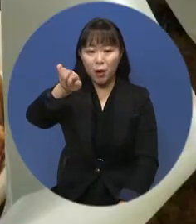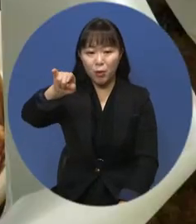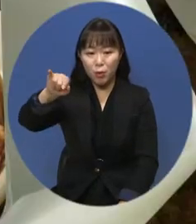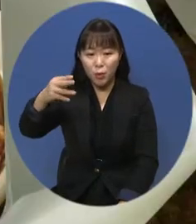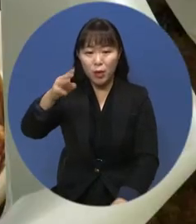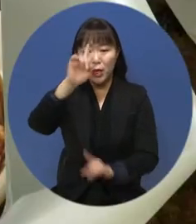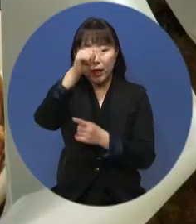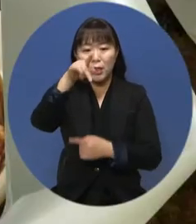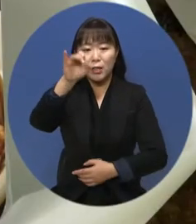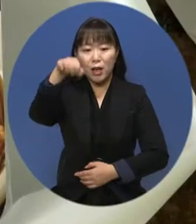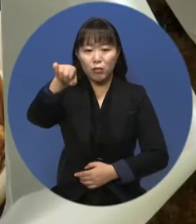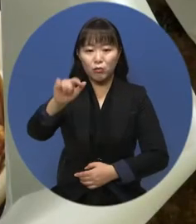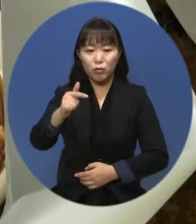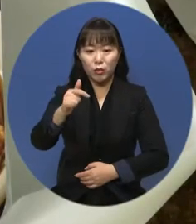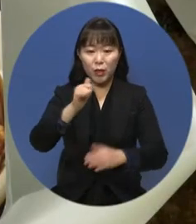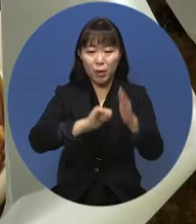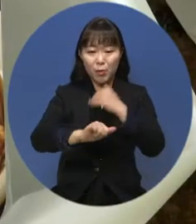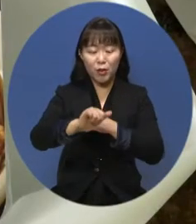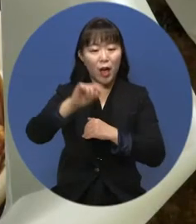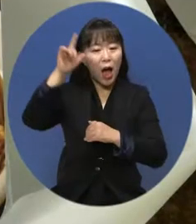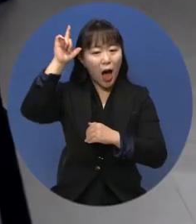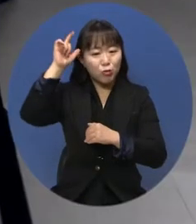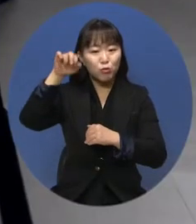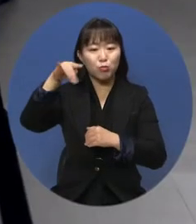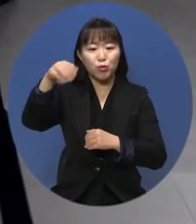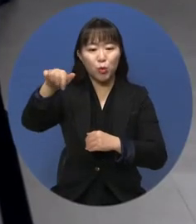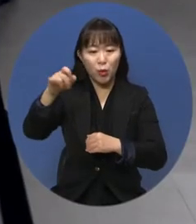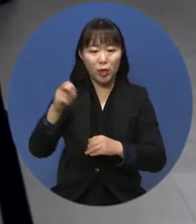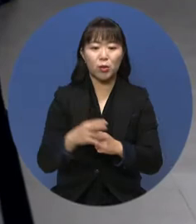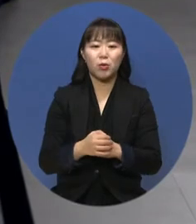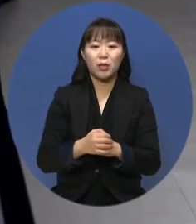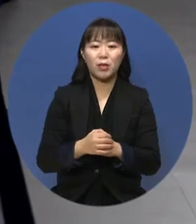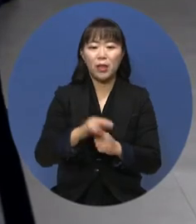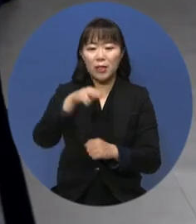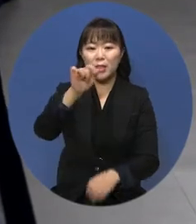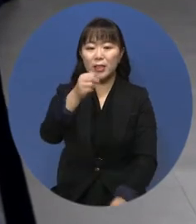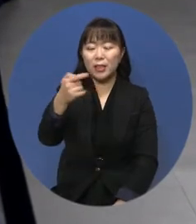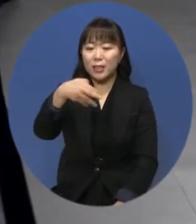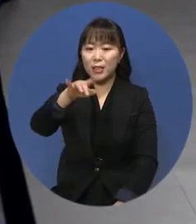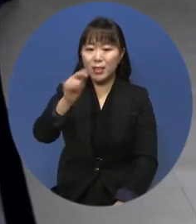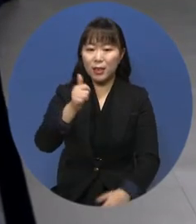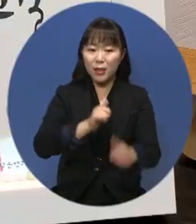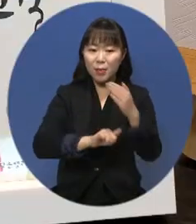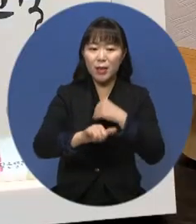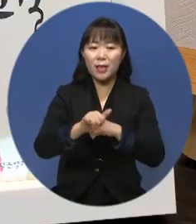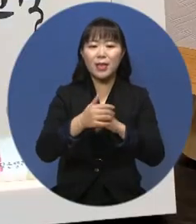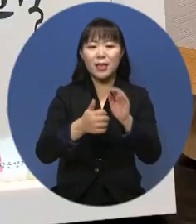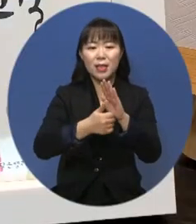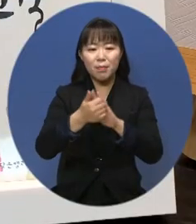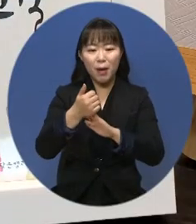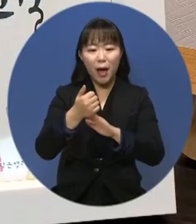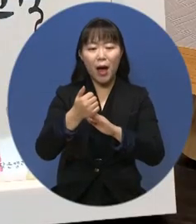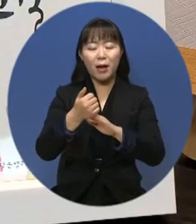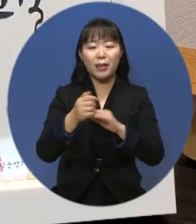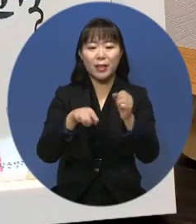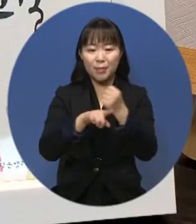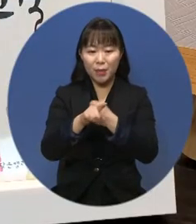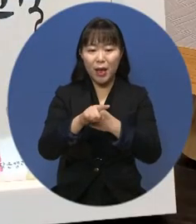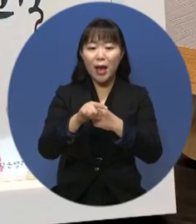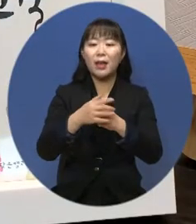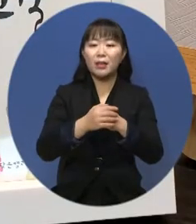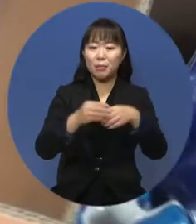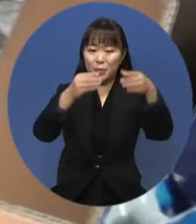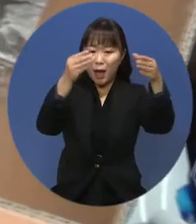1 불고기를 담은 켈리 그라프 신이 전 대표는 희망메시지 캘리그라퍼 액자를 기부하는 등